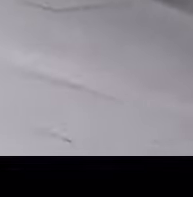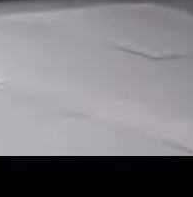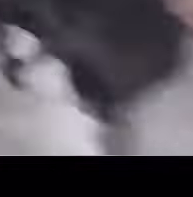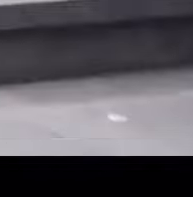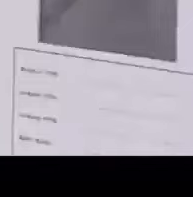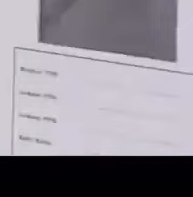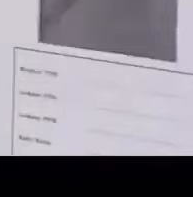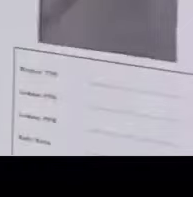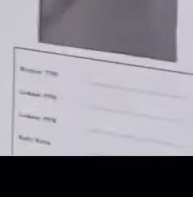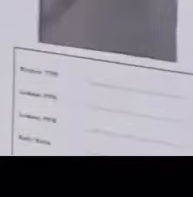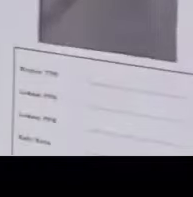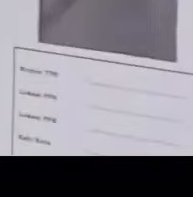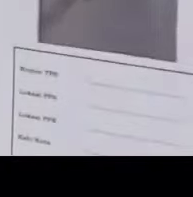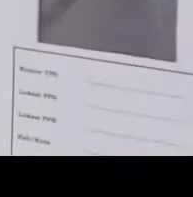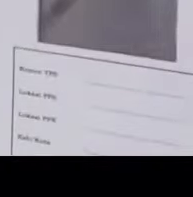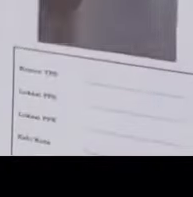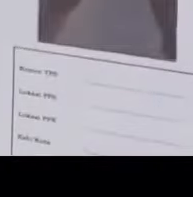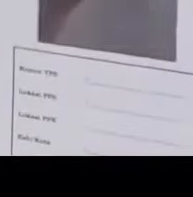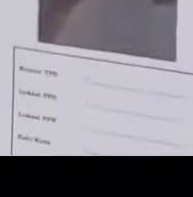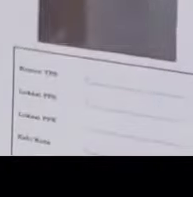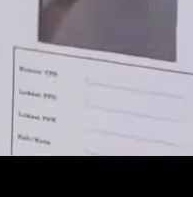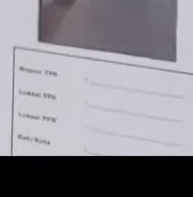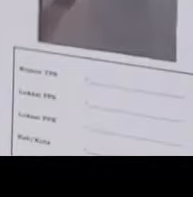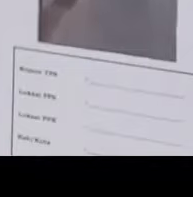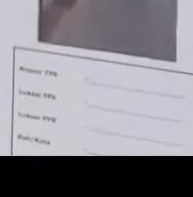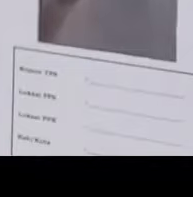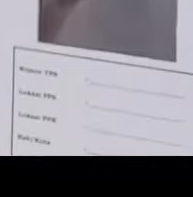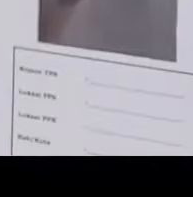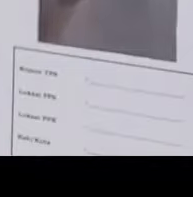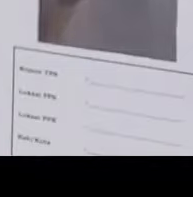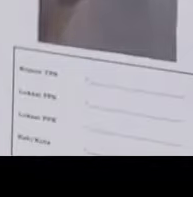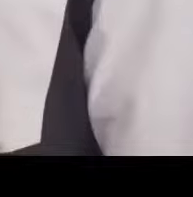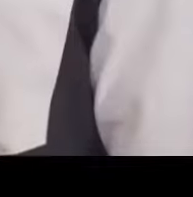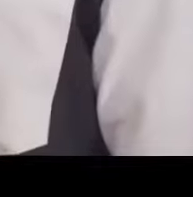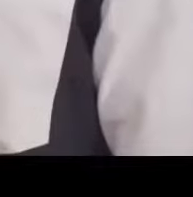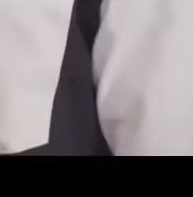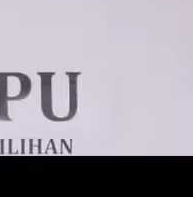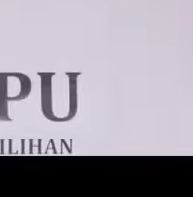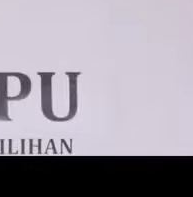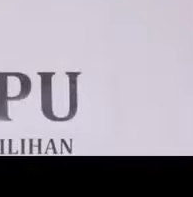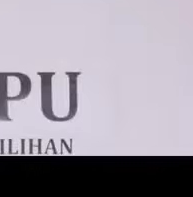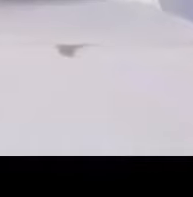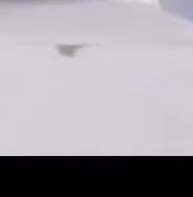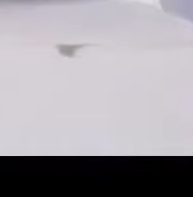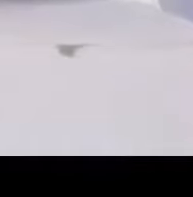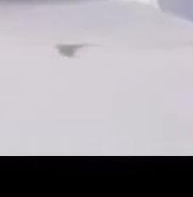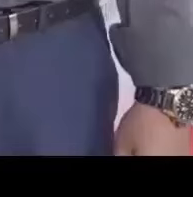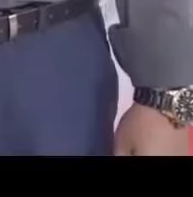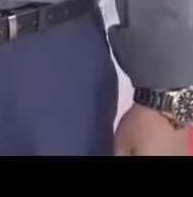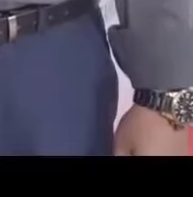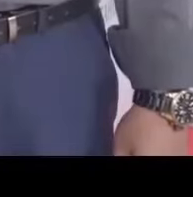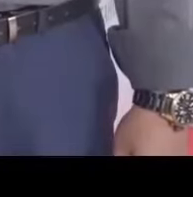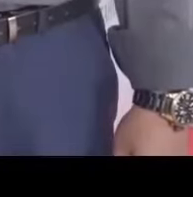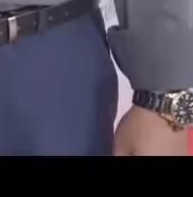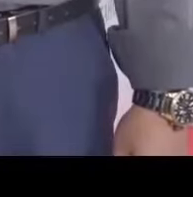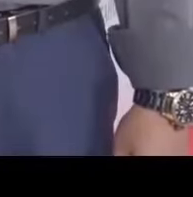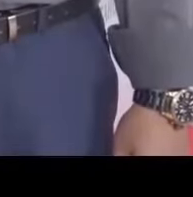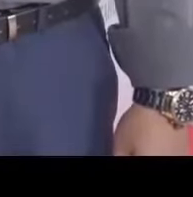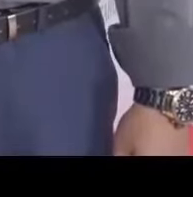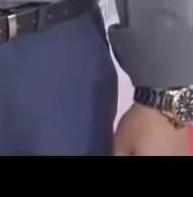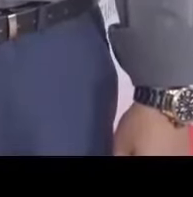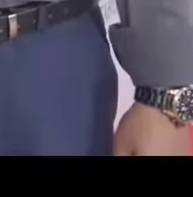hadapi. Kita punya kekuatan. Dengan satu suara, kita bisa menentukan arah masa depan Jawa Barat. Datang ke